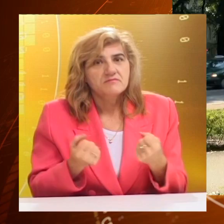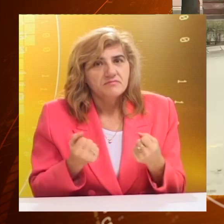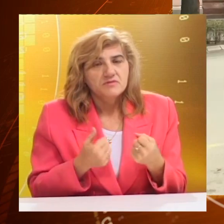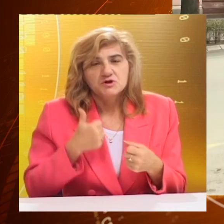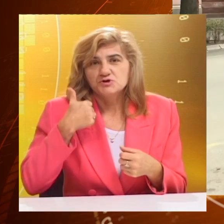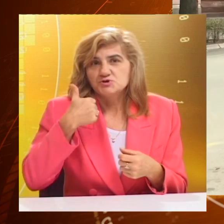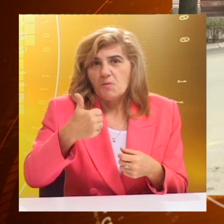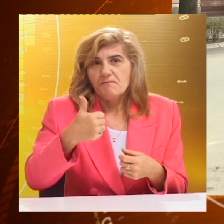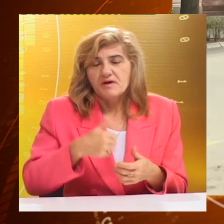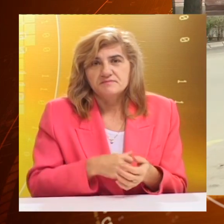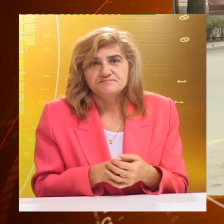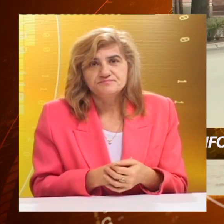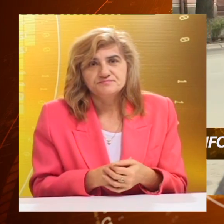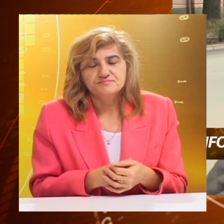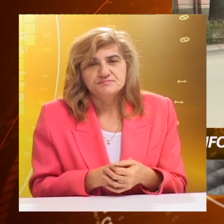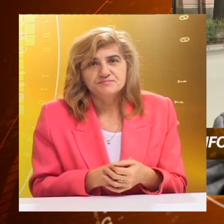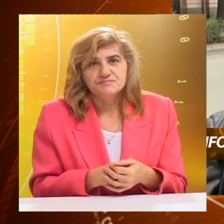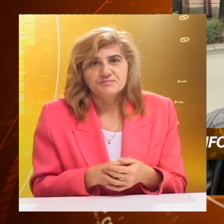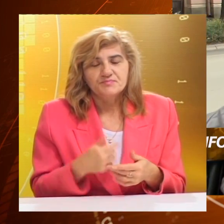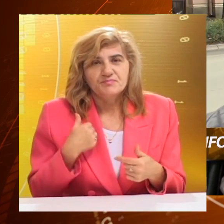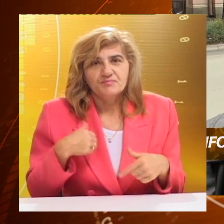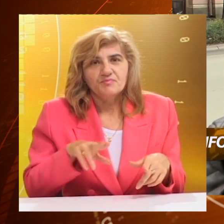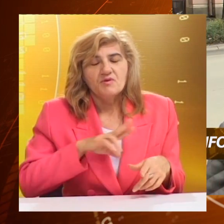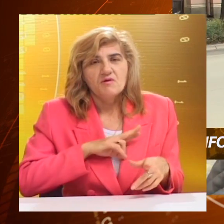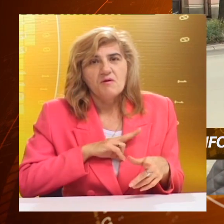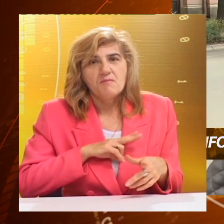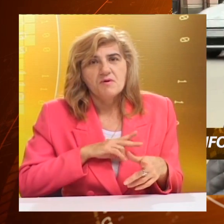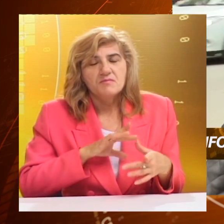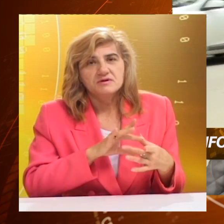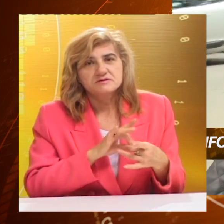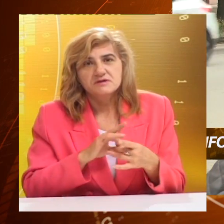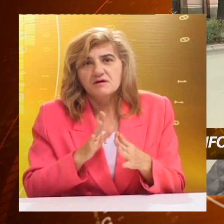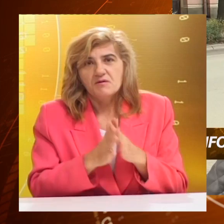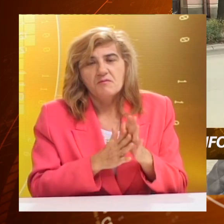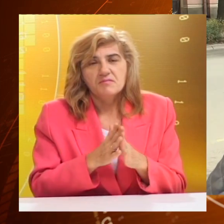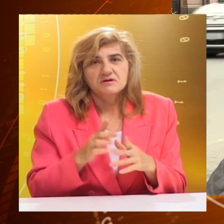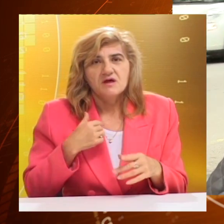tvrdnju. Ona super vozi i imamo non